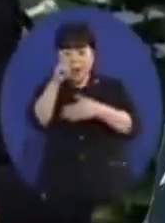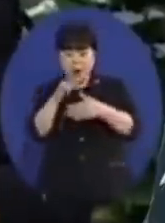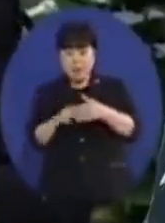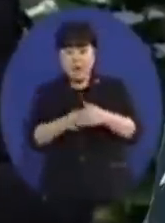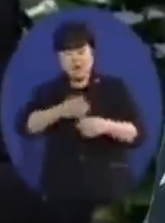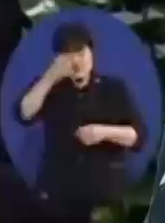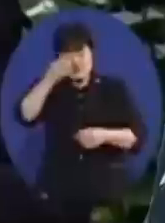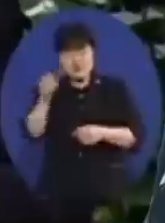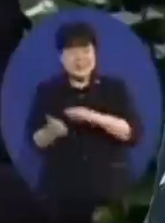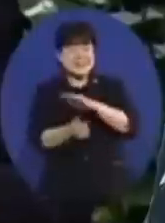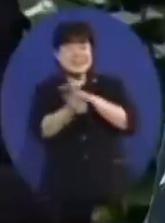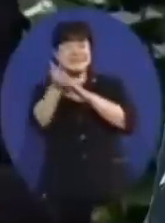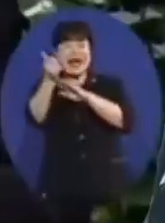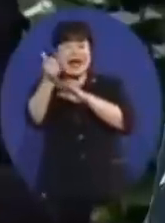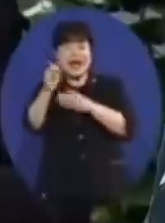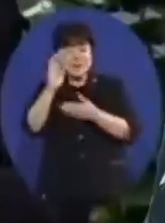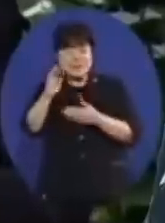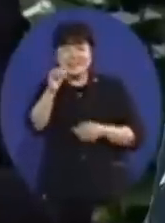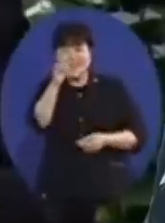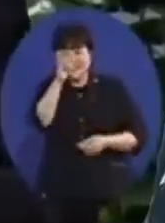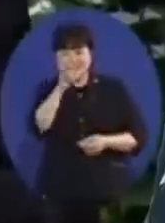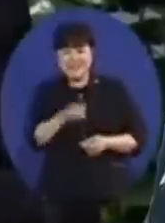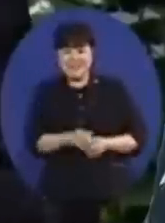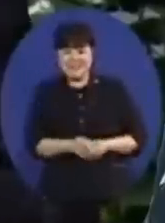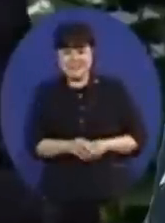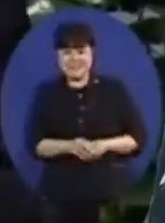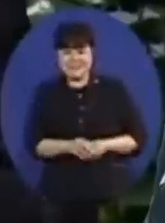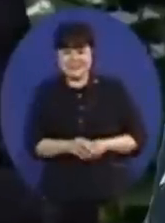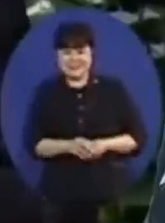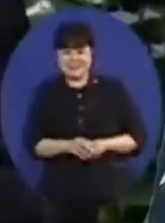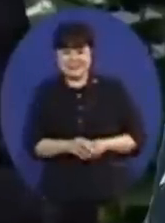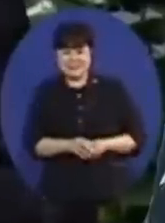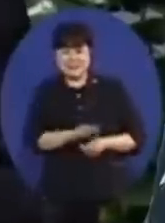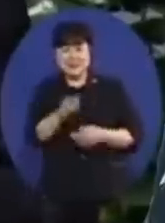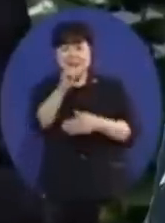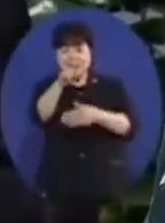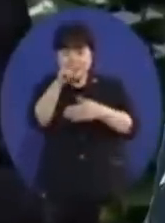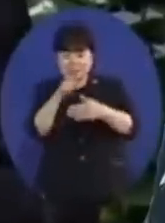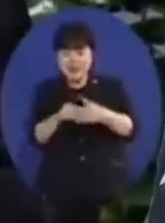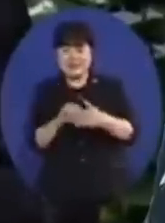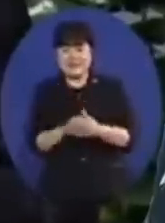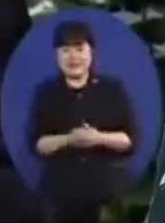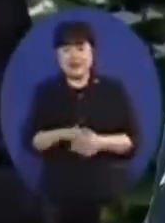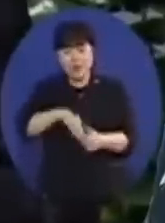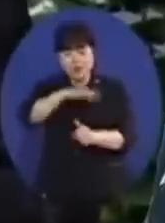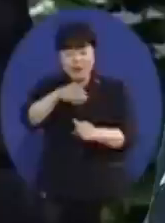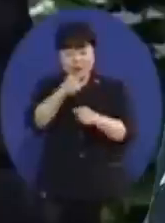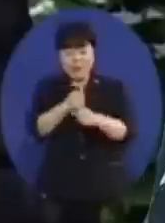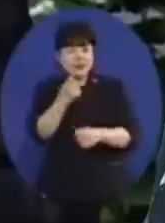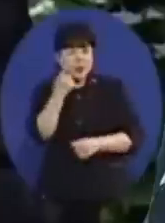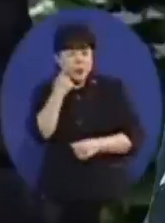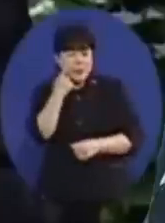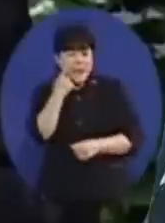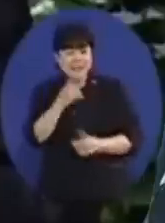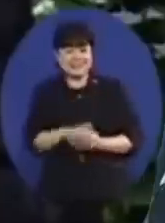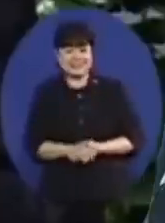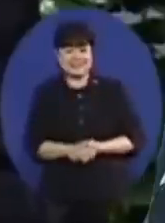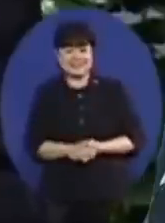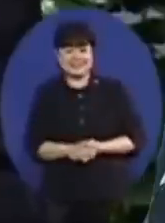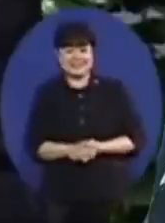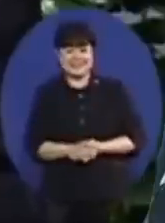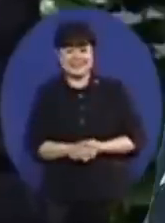있는 꿈과 희망과 미래가 그렇게 말을 합니다 우리 마음에 맞는 환경을 만들어 보자 그래서